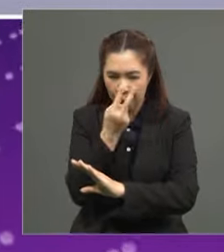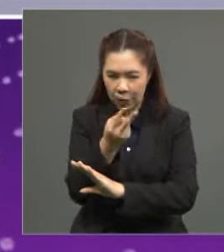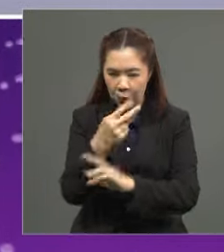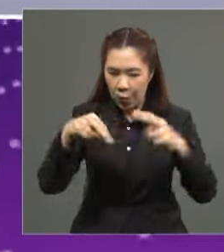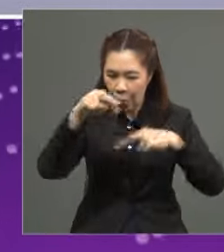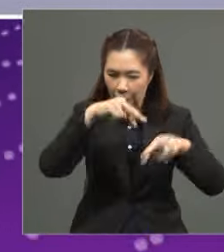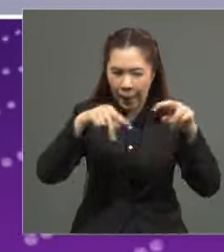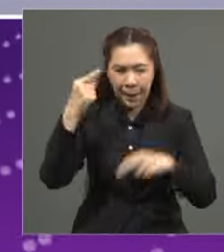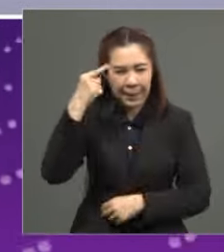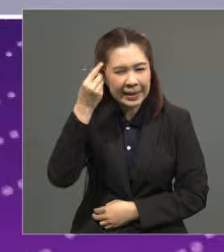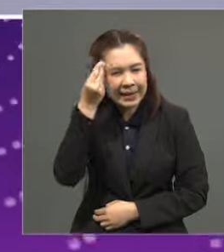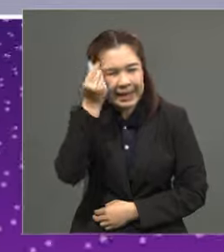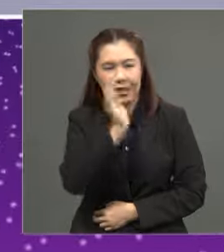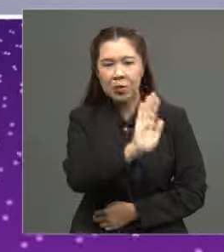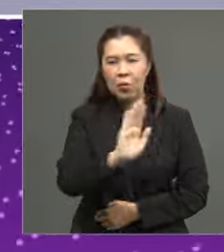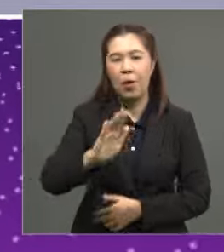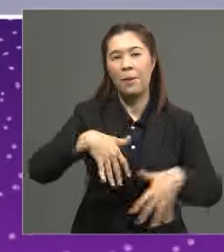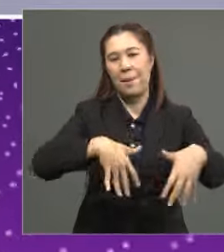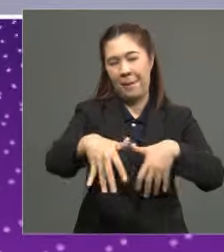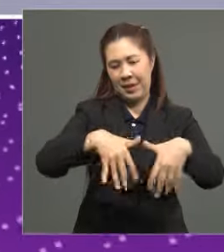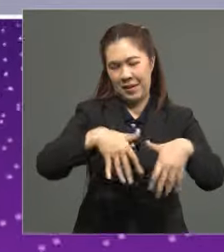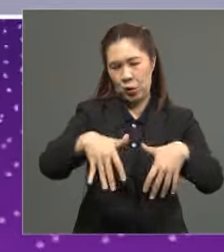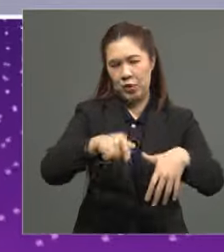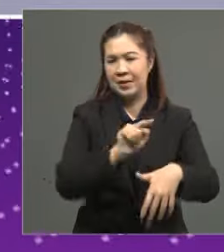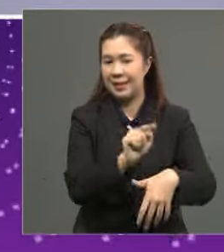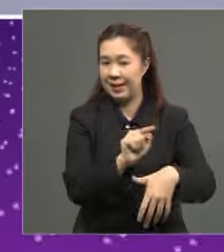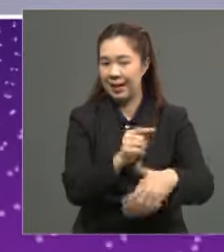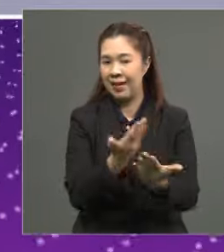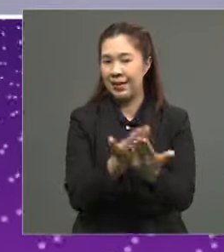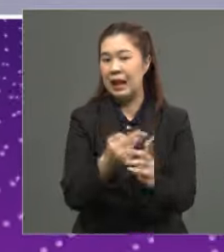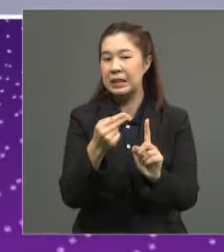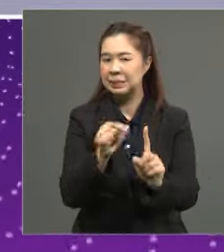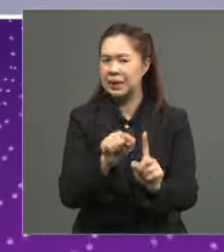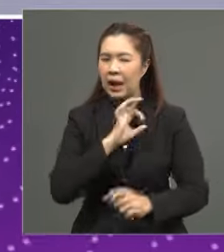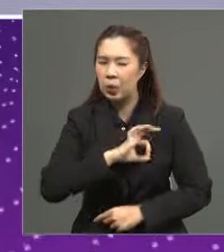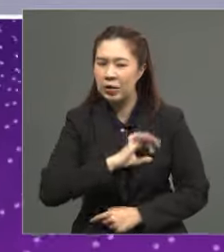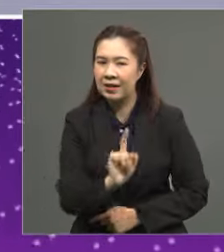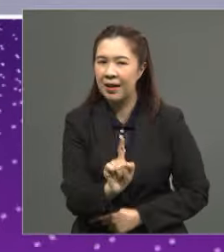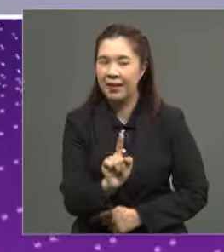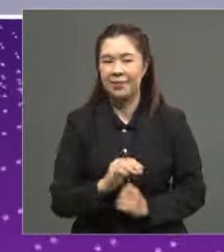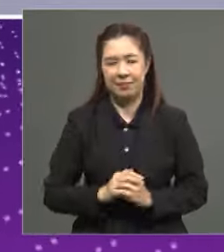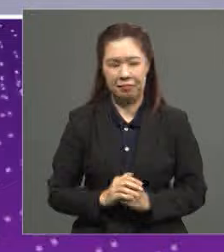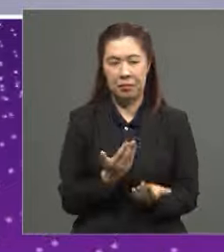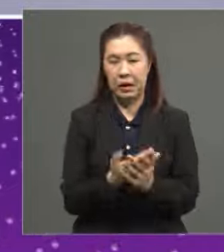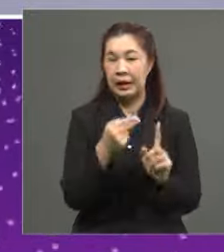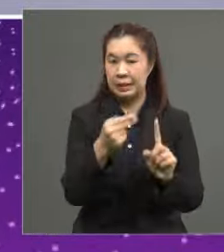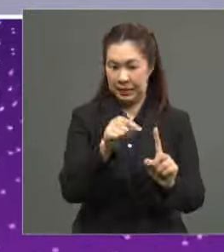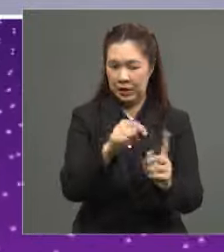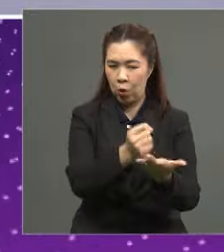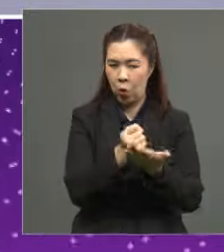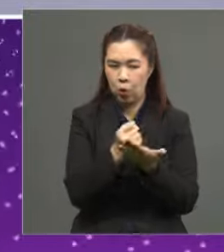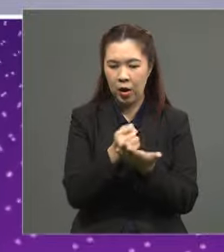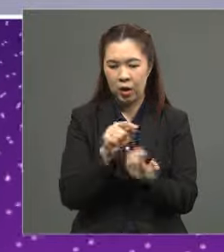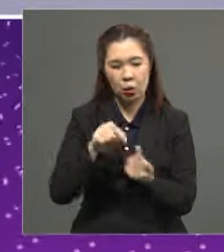คิดเห็นกันหน่อยนะครับว่าพี่น้องประชาชนส่วนใหญ่เขามองเรื่องของเงินหมื่นในเฟส2อย่างไรส่วนใหญ่บอกว่าเงินหมื่นเนี่ยน่าจะเข้ามาช่วยกระตุ้นเศรษฐกิจ